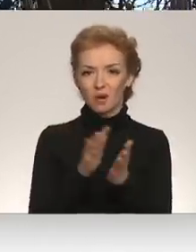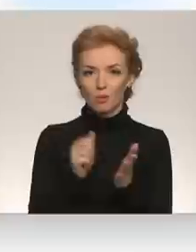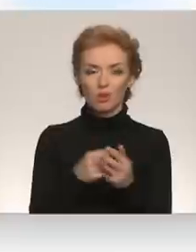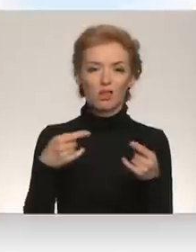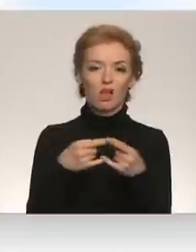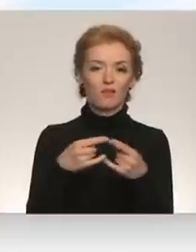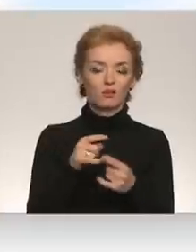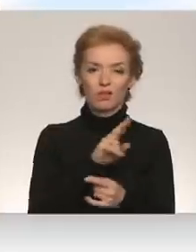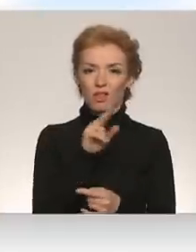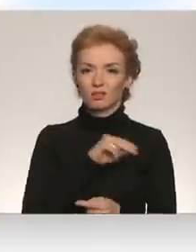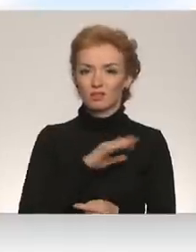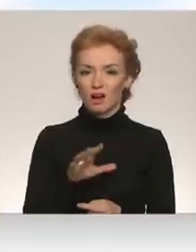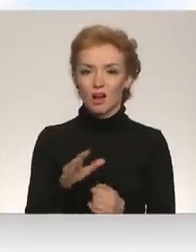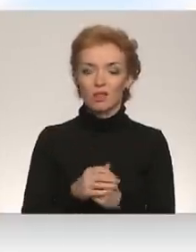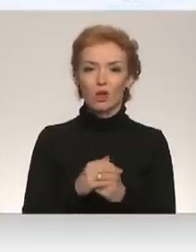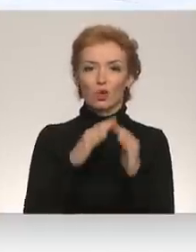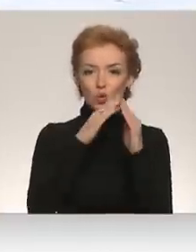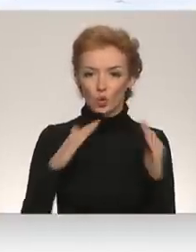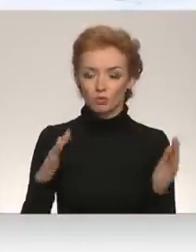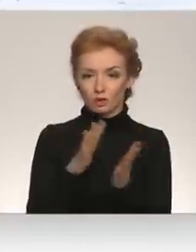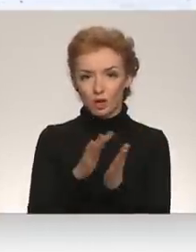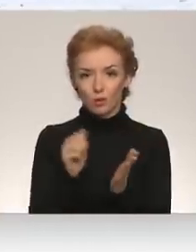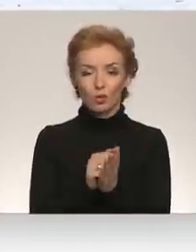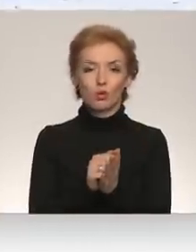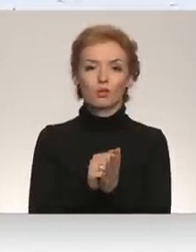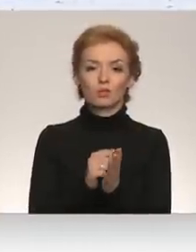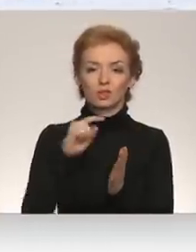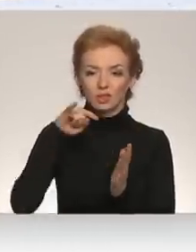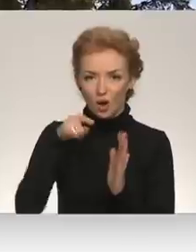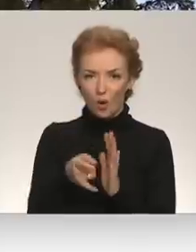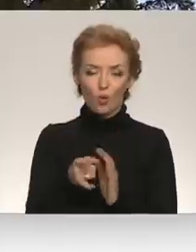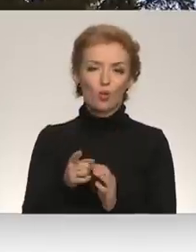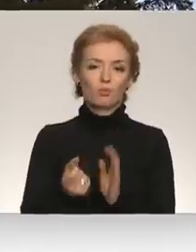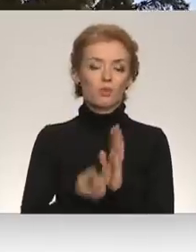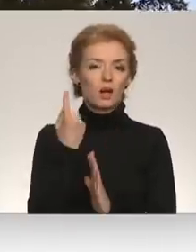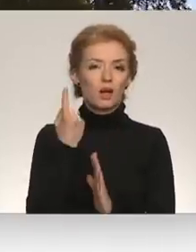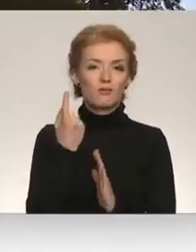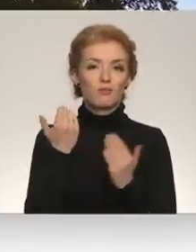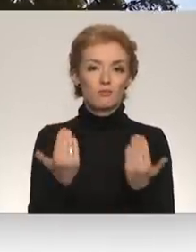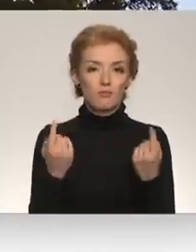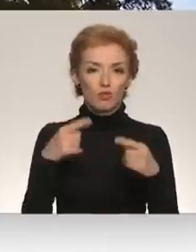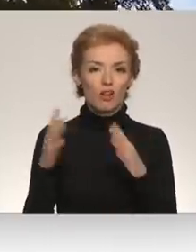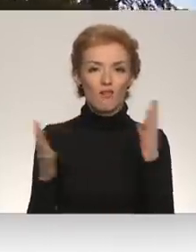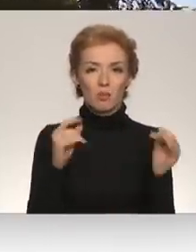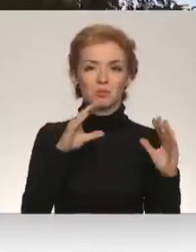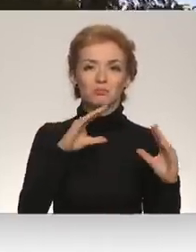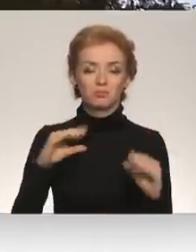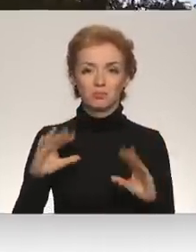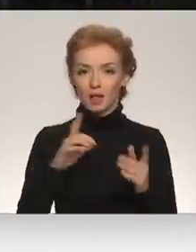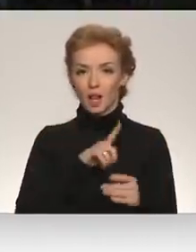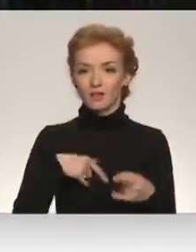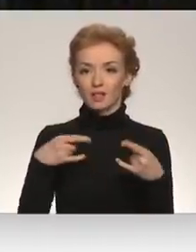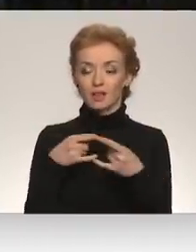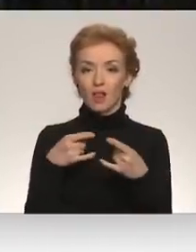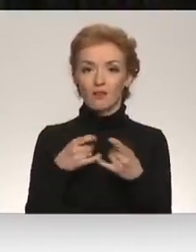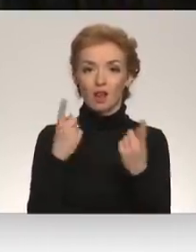televizors nestrādā. Jumts sabojāts, caurumi jumtam ir. Šobrīd vētra pamazām norimst, bet Latvijas televīzijas